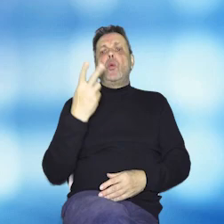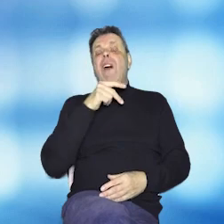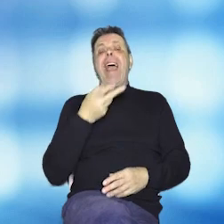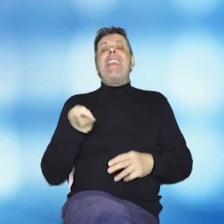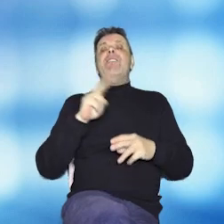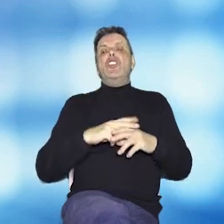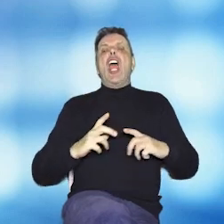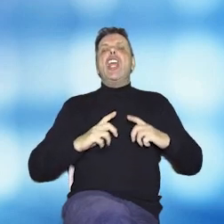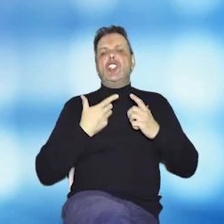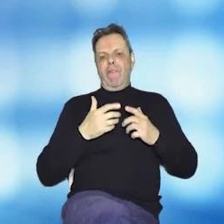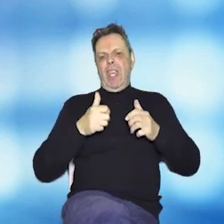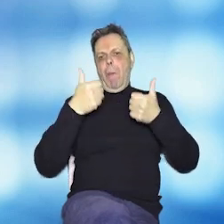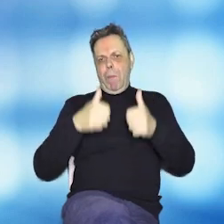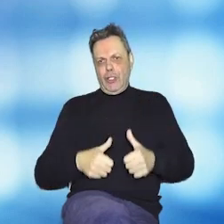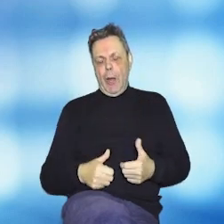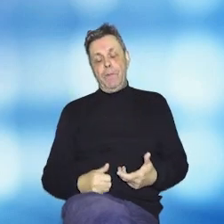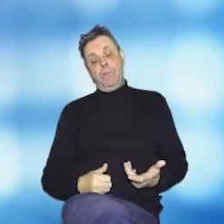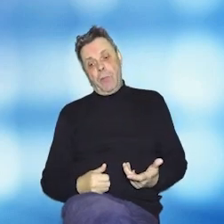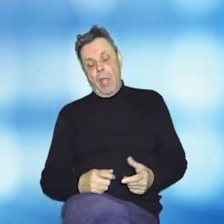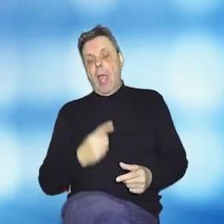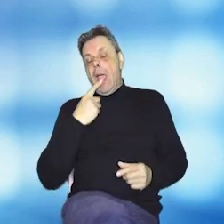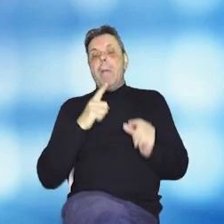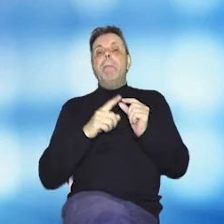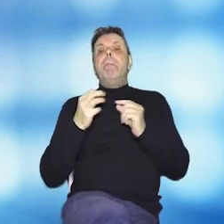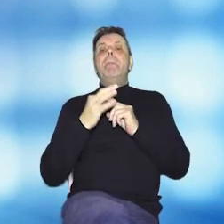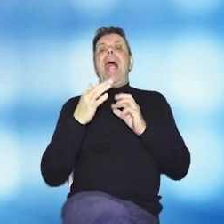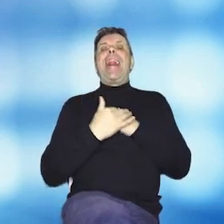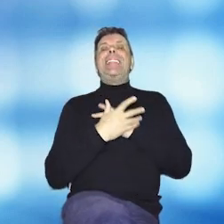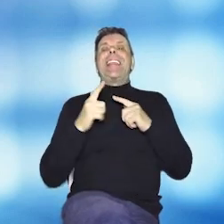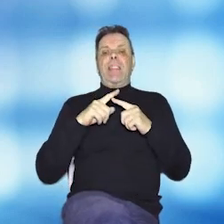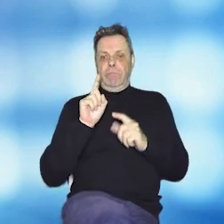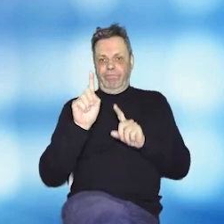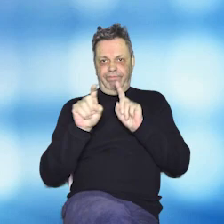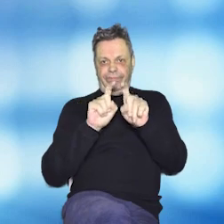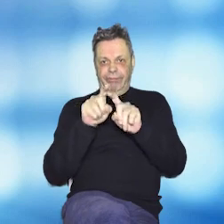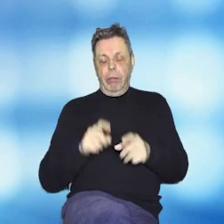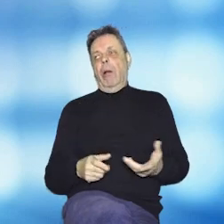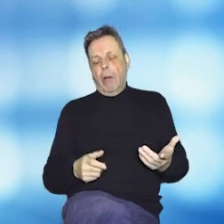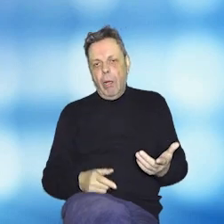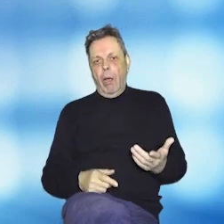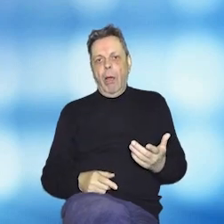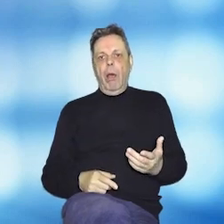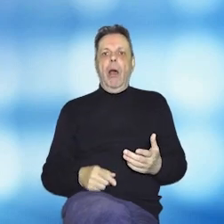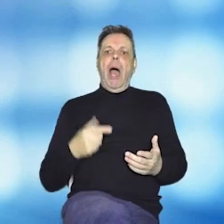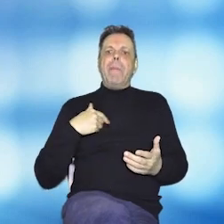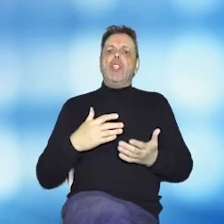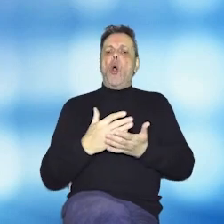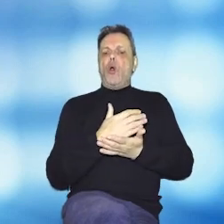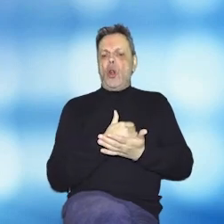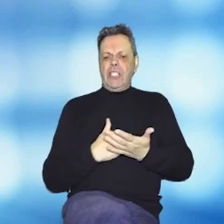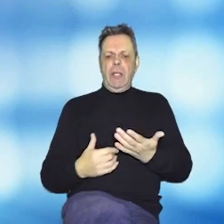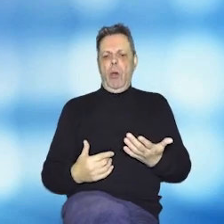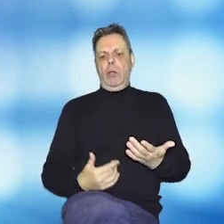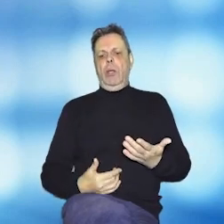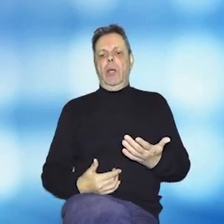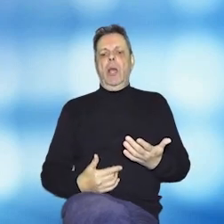više živih bića. Parazitizam je tu jedna suprotnost. Dakle, vi u parazitizmu, a često to koristimo i kolokvijalno,